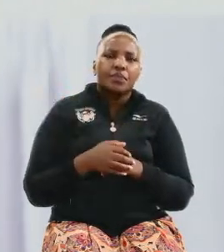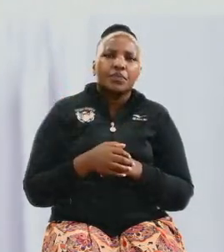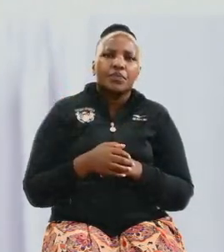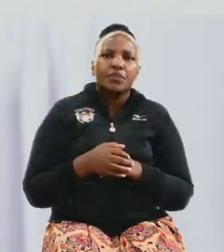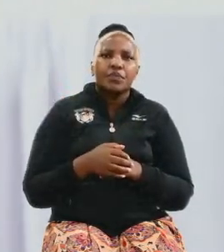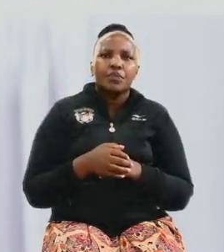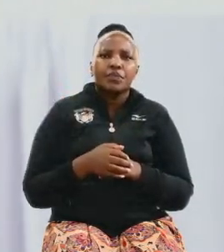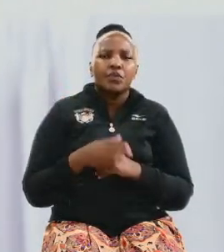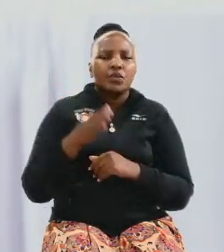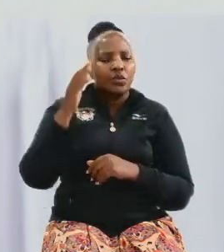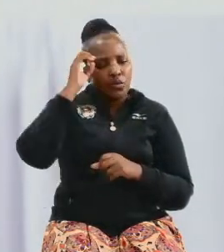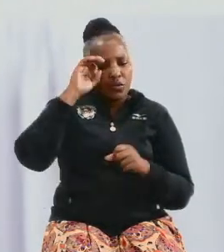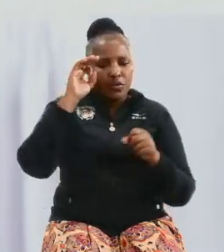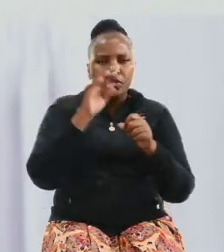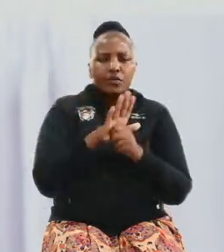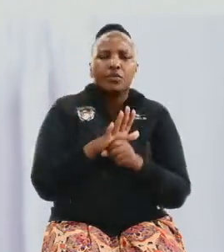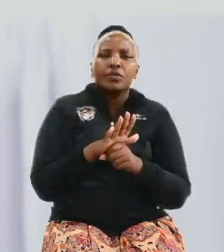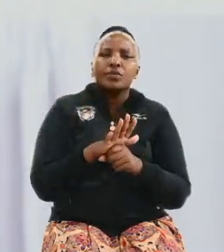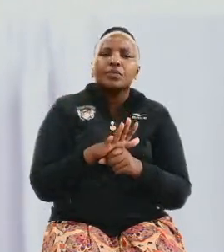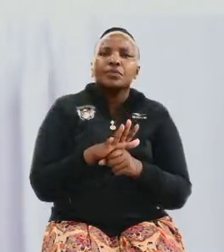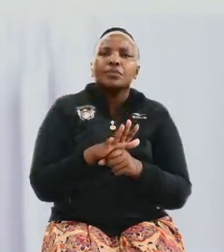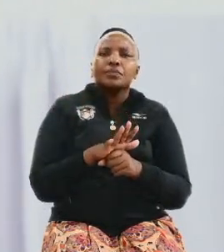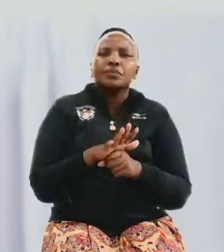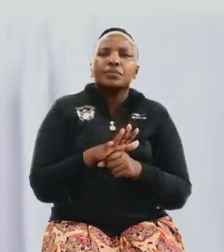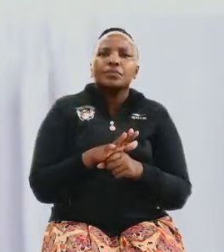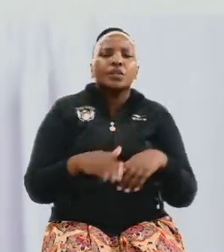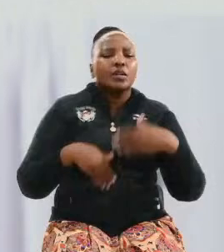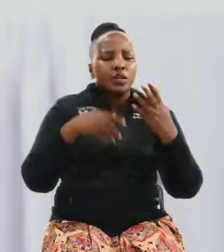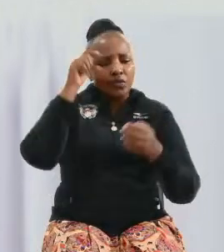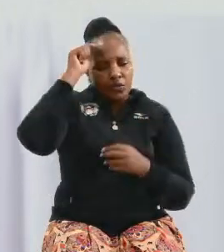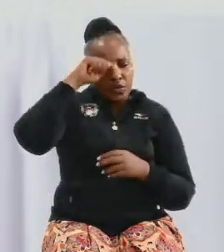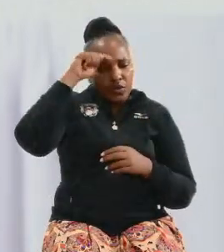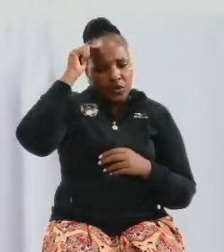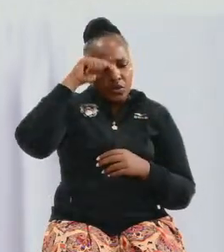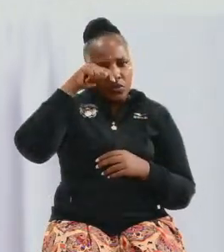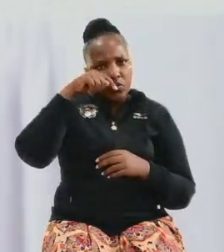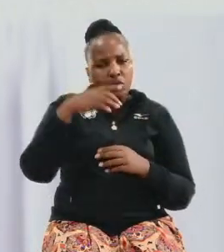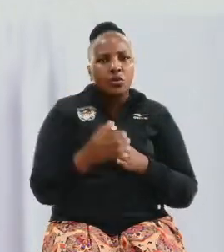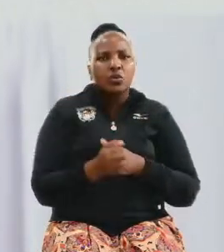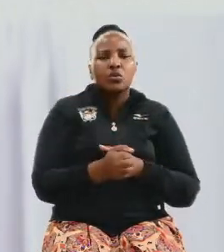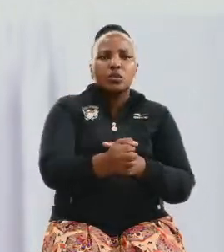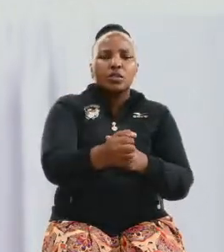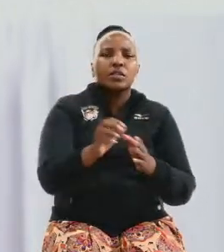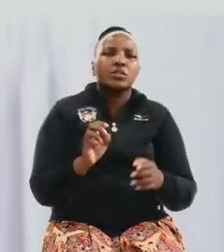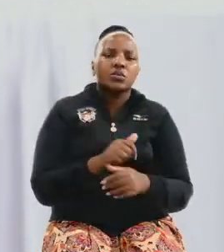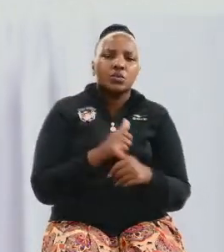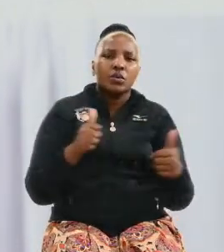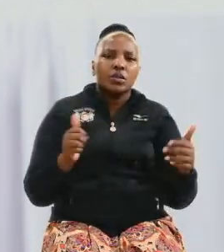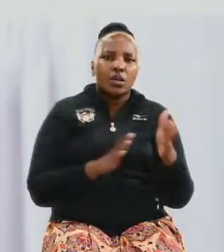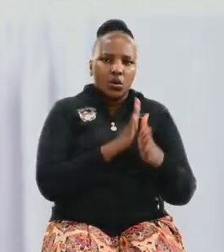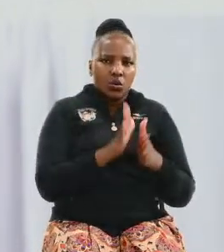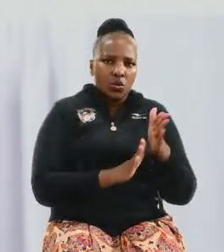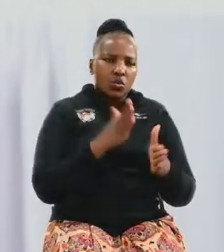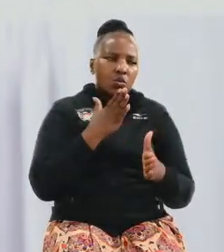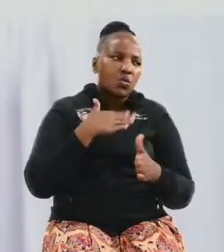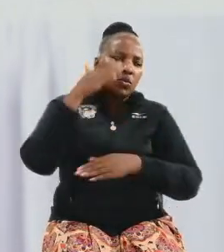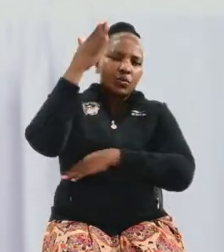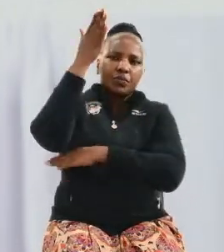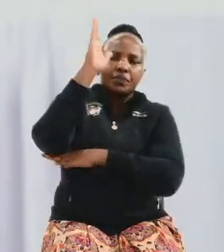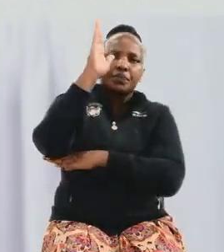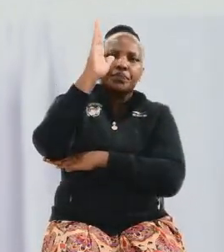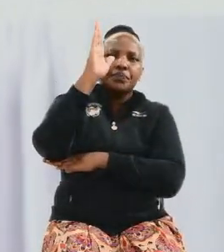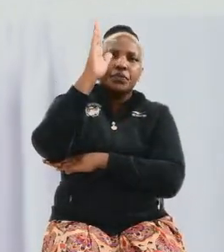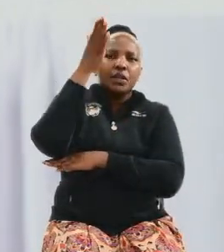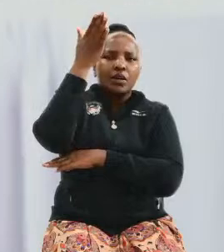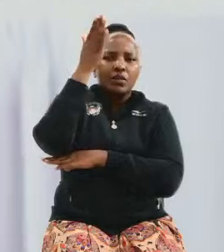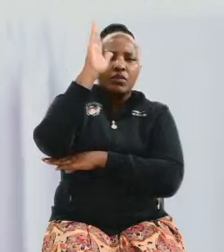God, because you are faithful, oh God. Wape hekima Bwana, waweze kutulisha kulingana na mapenzi yako Bwana.